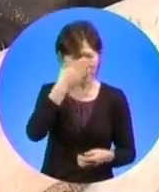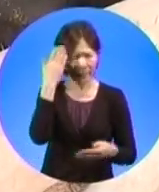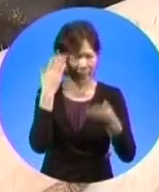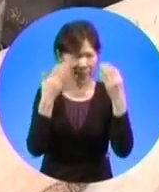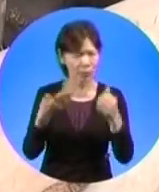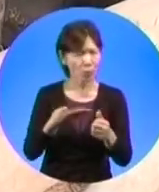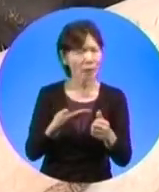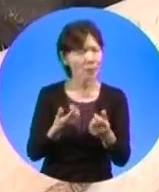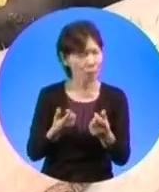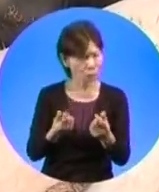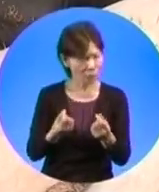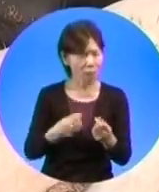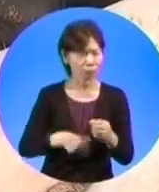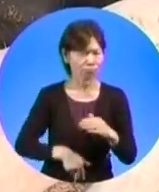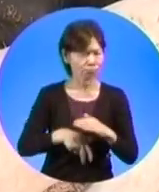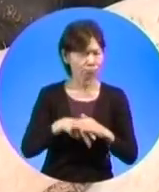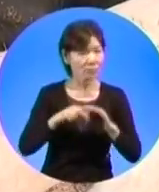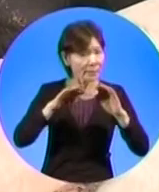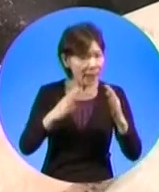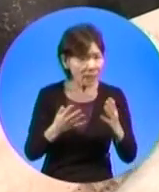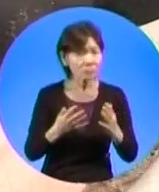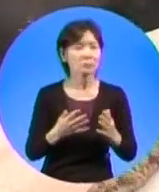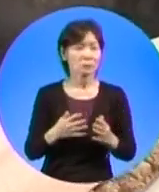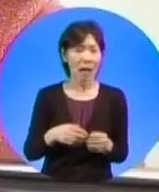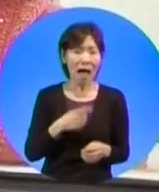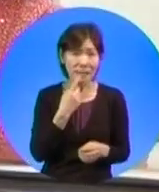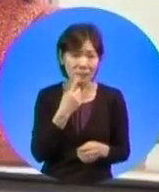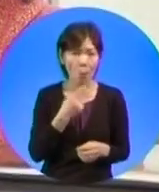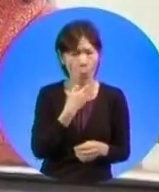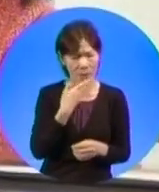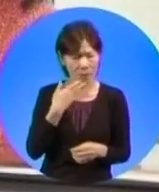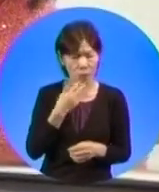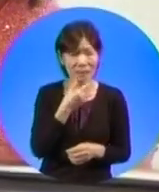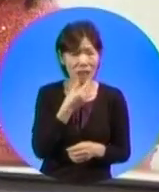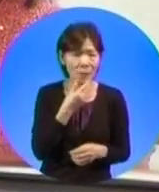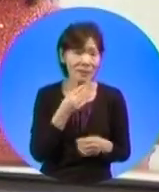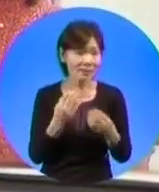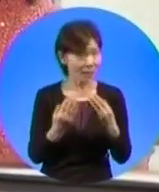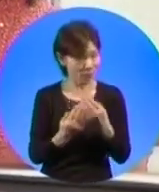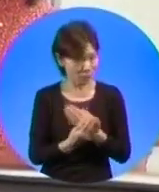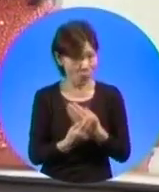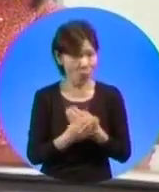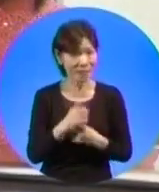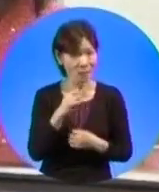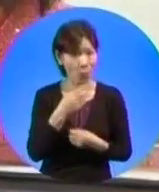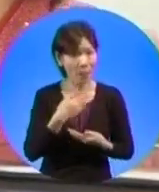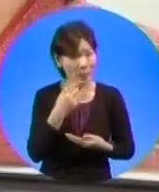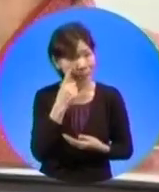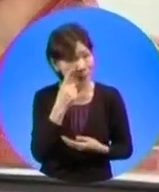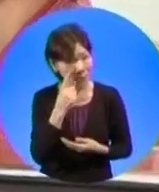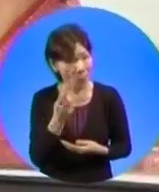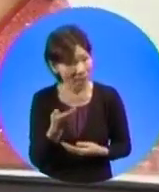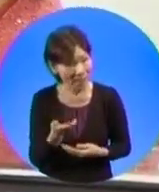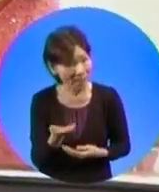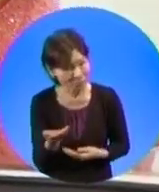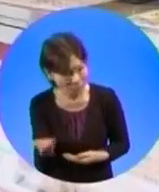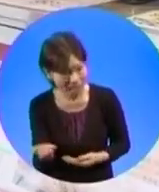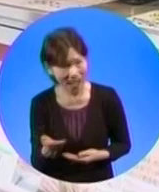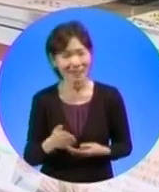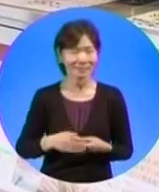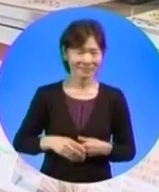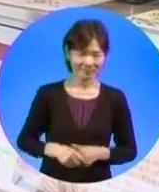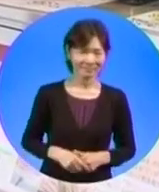ですね、ストレスなく育ちましたので、うん、優しい幸せな味がしますんで、はい、一度ご賞味いただけ